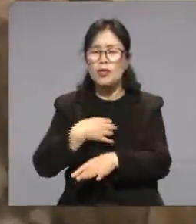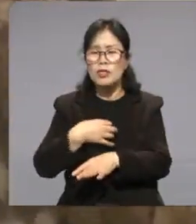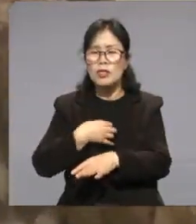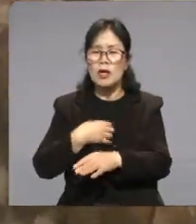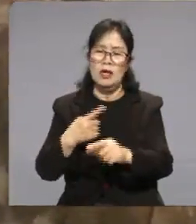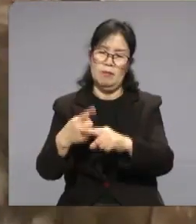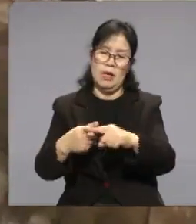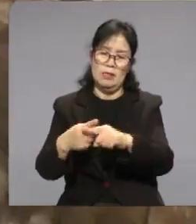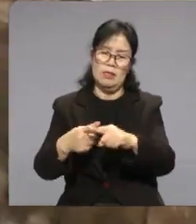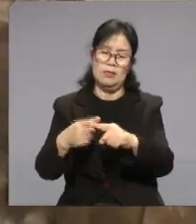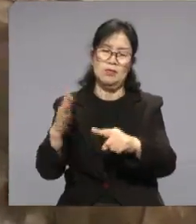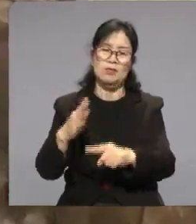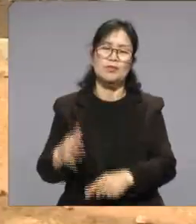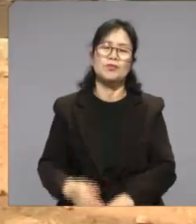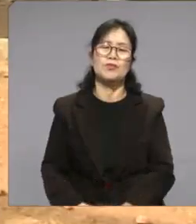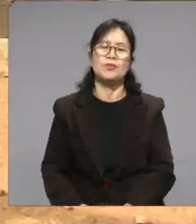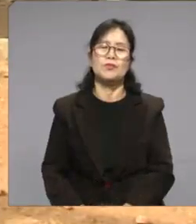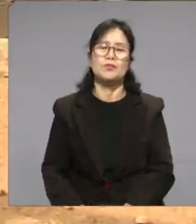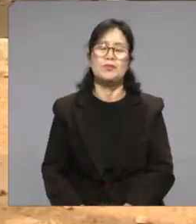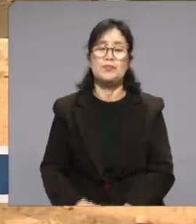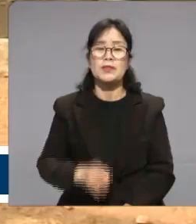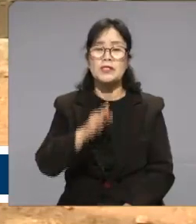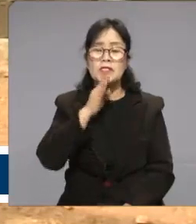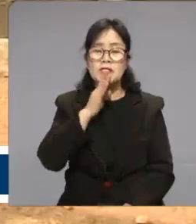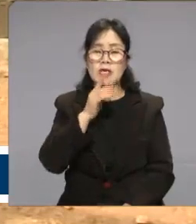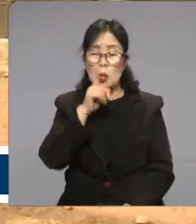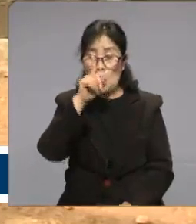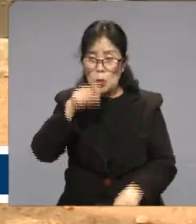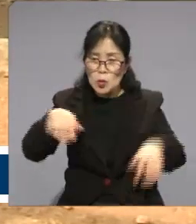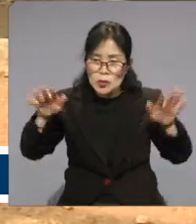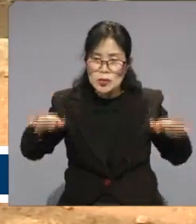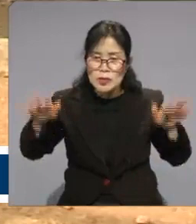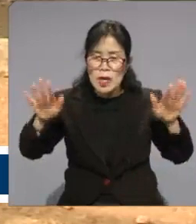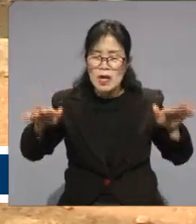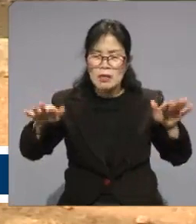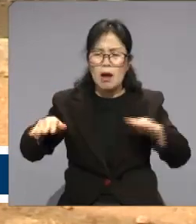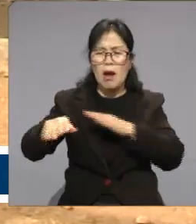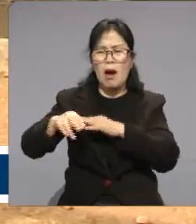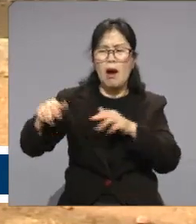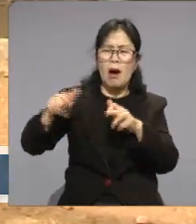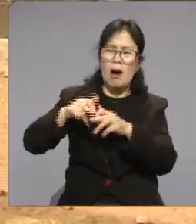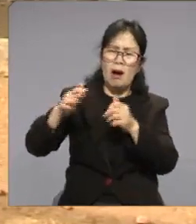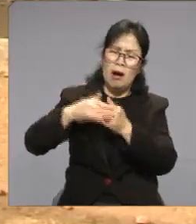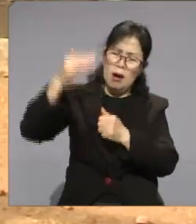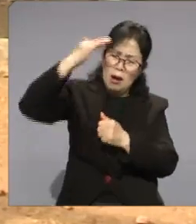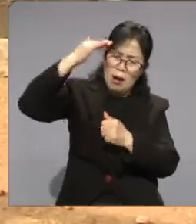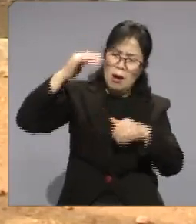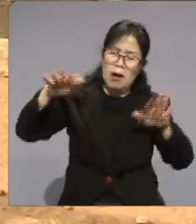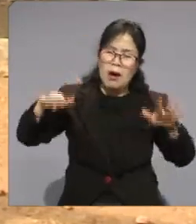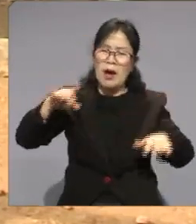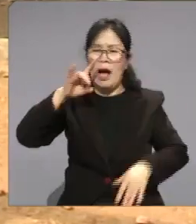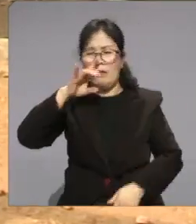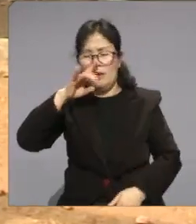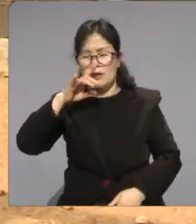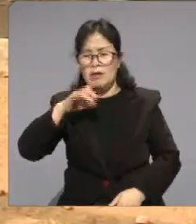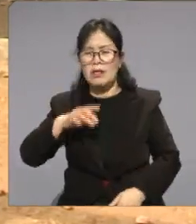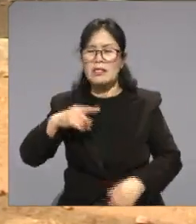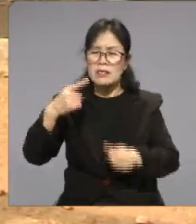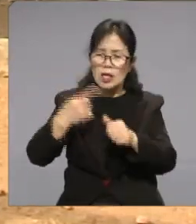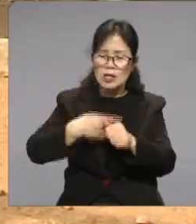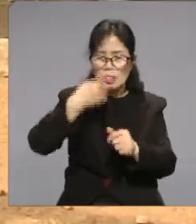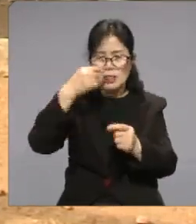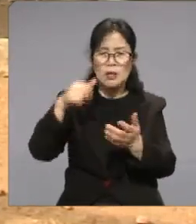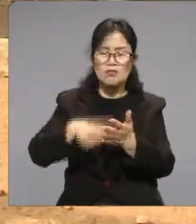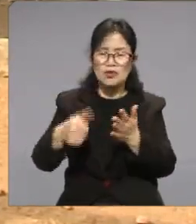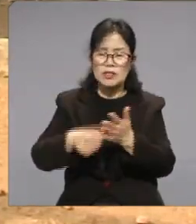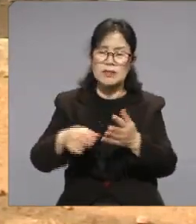가량에 달했습니다 실제로 이곳의 독수리는 날개 연구 장애로 더 이상 날 수가 없는 상태입니다 다만 천연 기념 물이라서